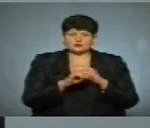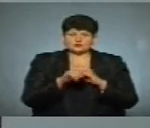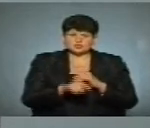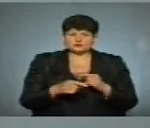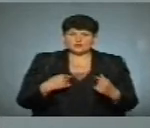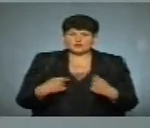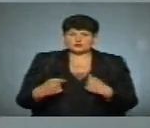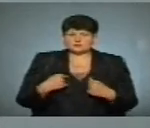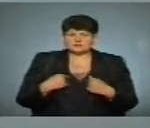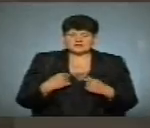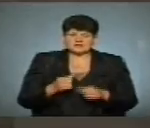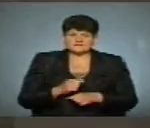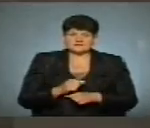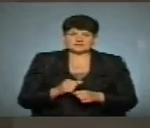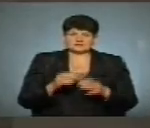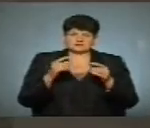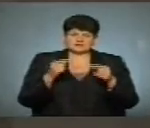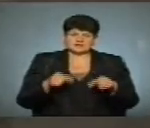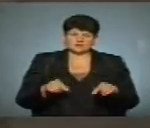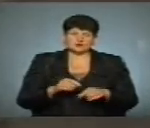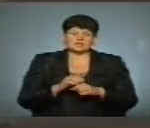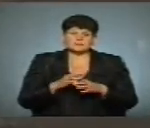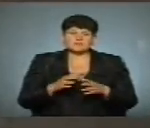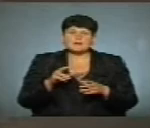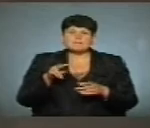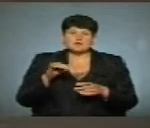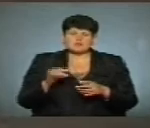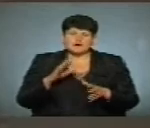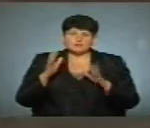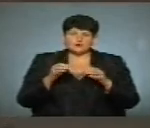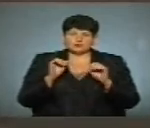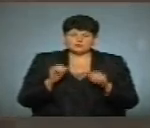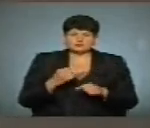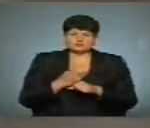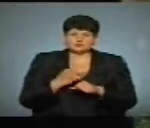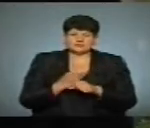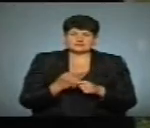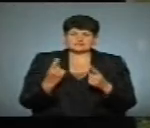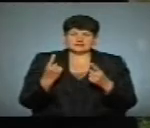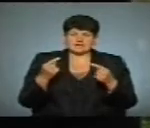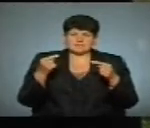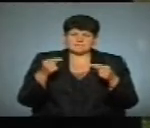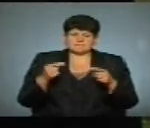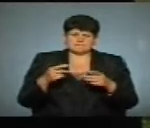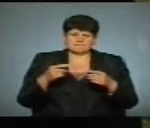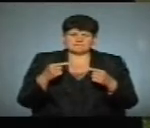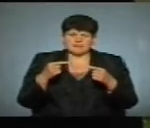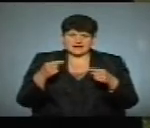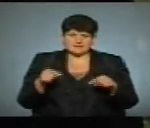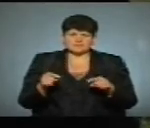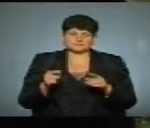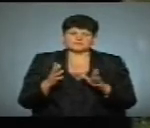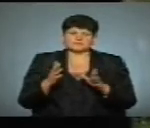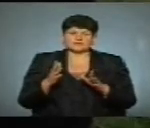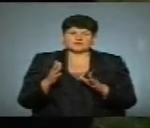потерпіли від стихійного лиха. Полову бурю міг спричинити різкий перепад температури повітря, каже метеорологиня обласного гідрометцентру